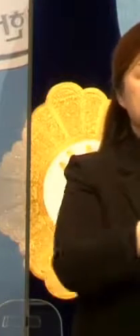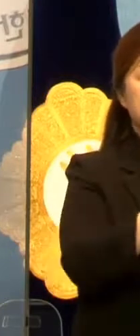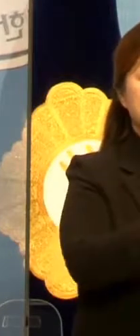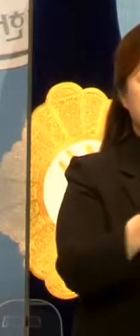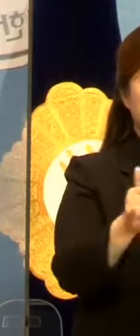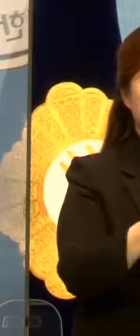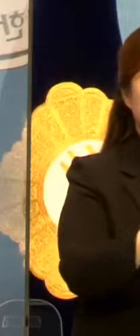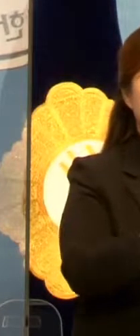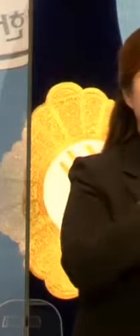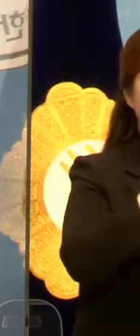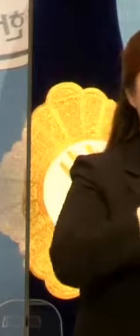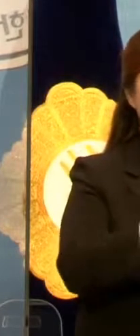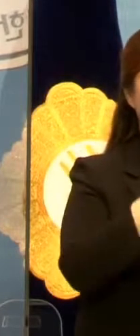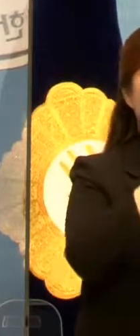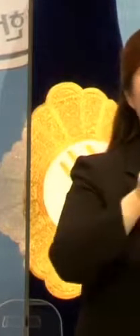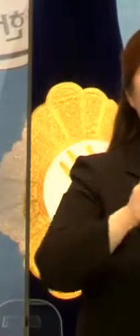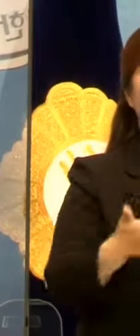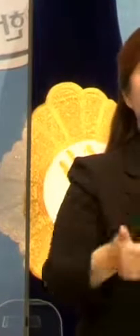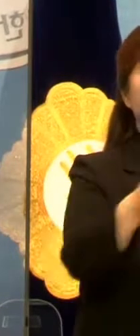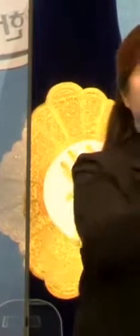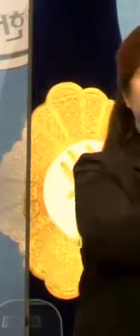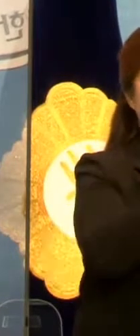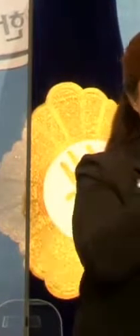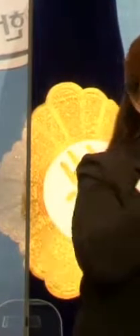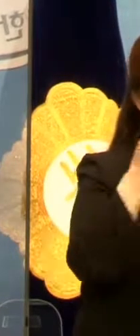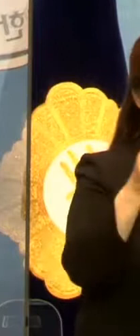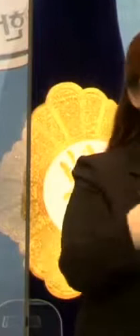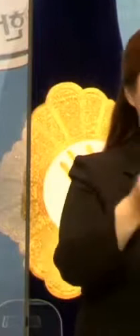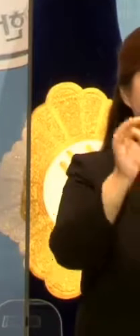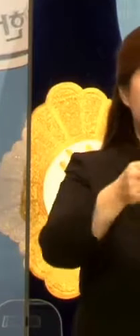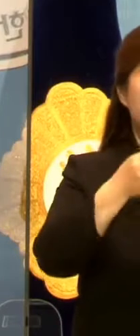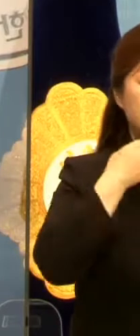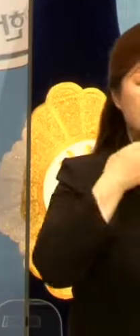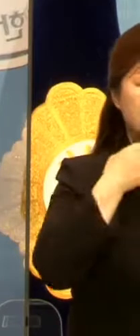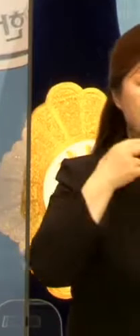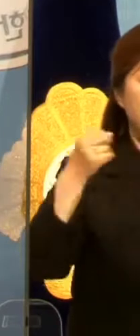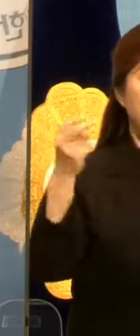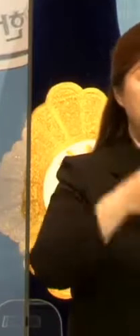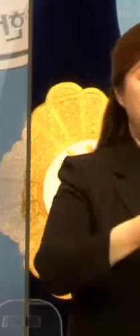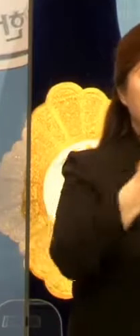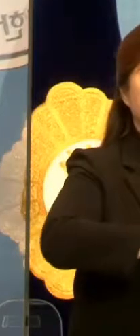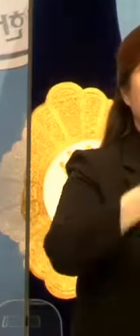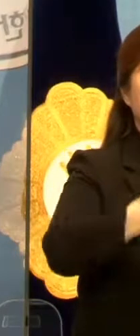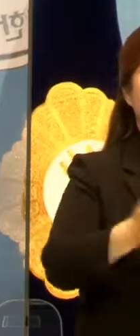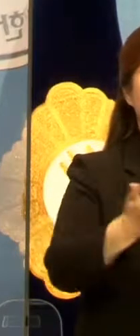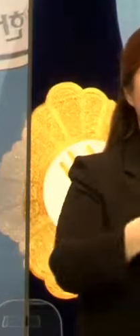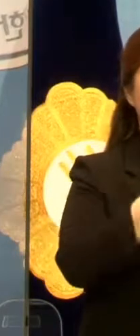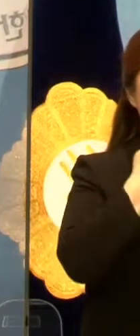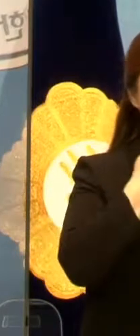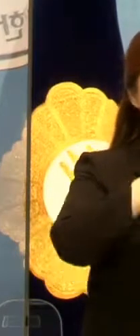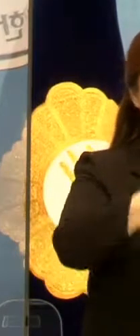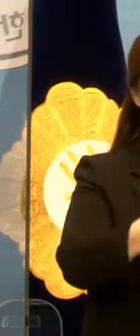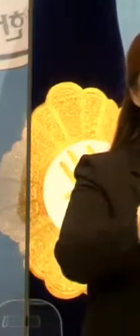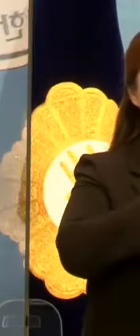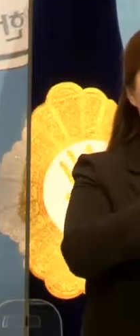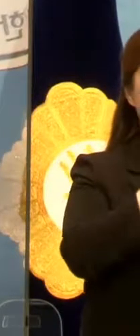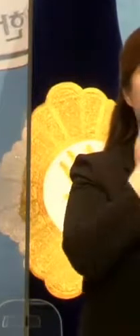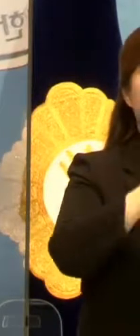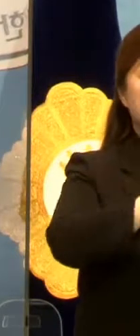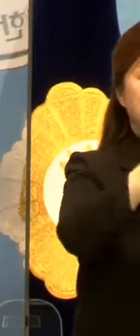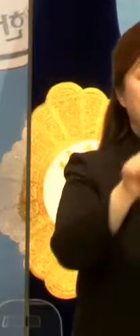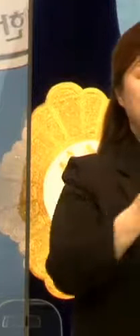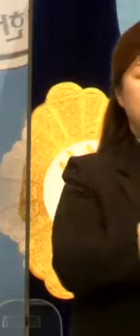사회가 아니라 어 결혼하지 않아도 그리고 집을 사지 않아도 그리고 정규직 노동자가 아니어도 안전 알 수 있는 사회를